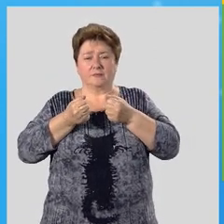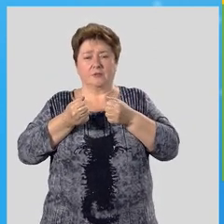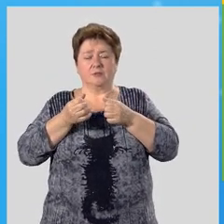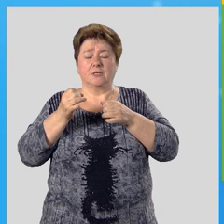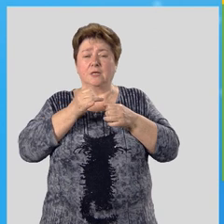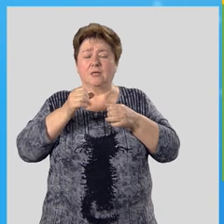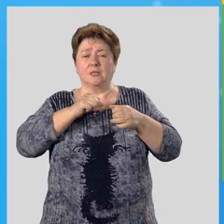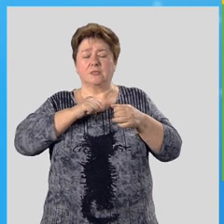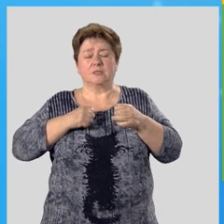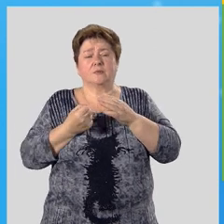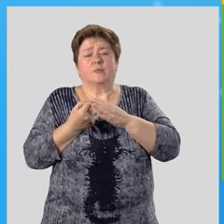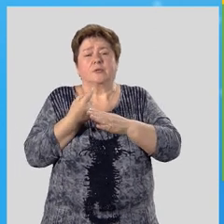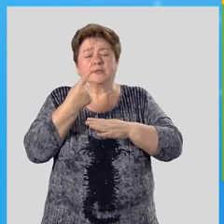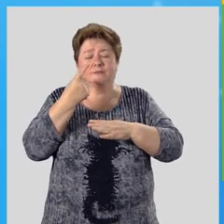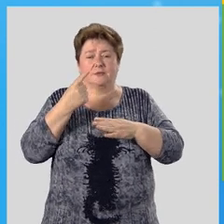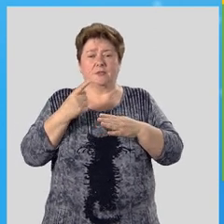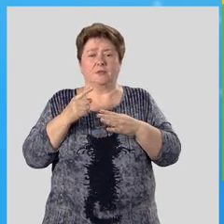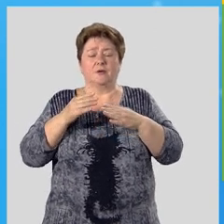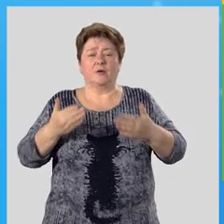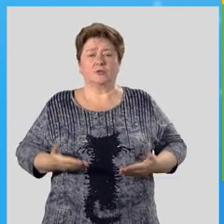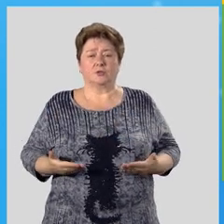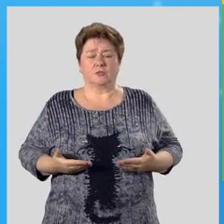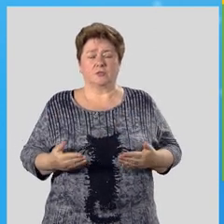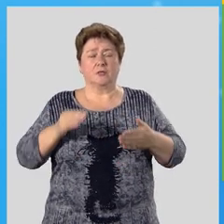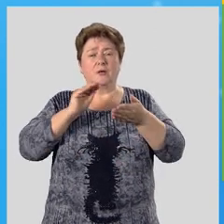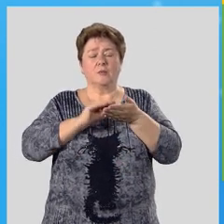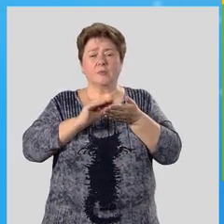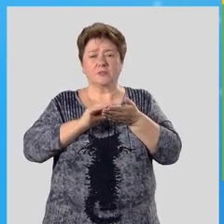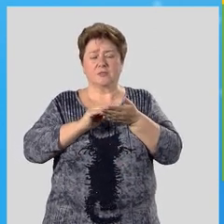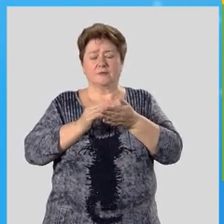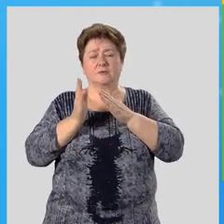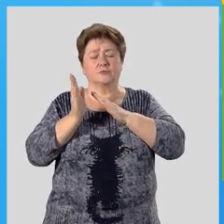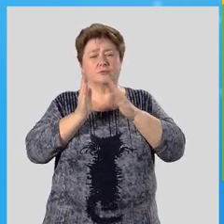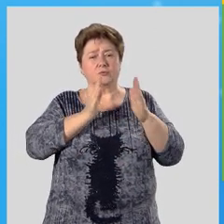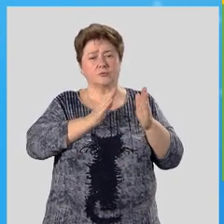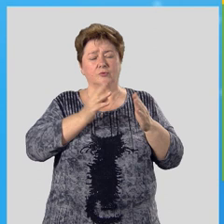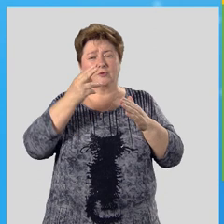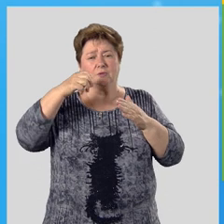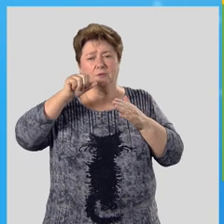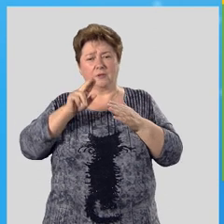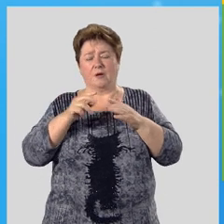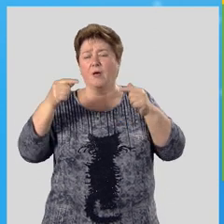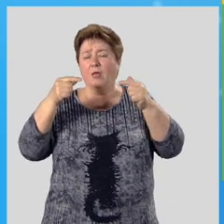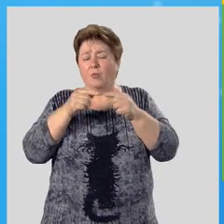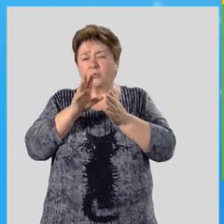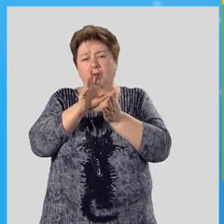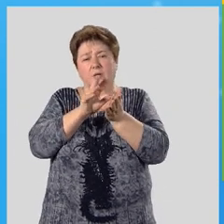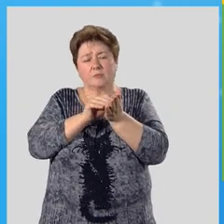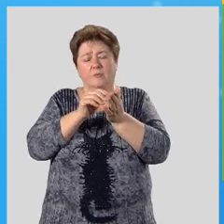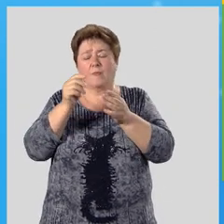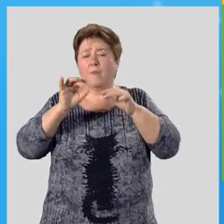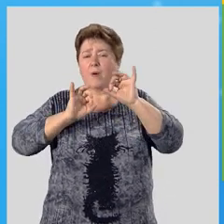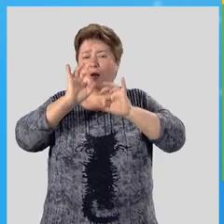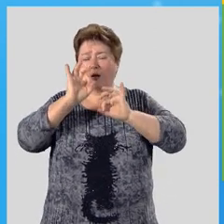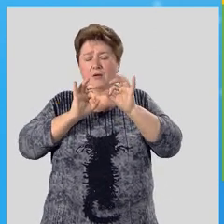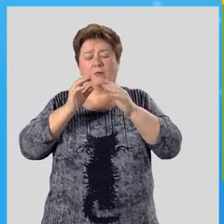и самовоспроизведение жизни. Постоянство структуры ДНК и точность копирования